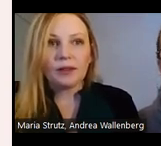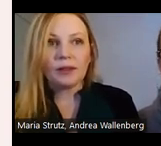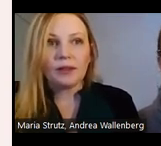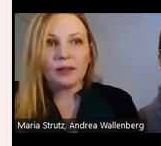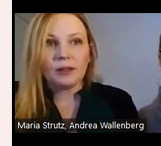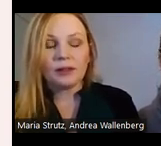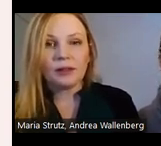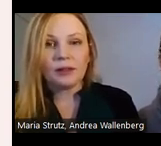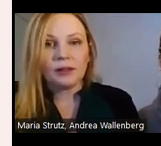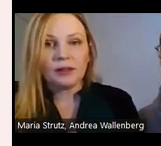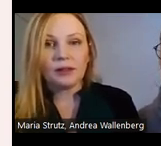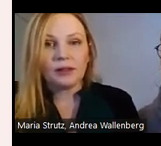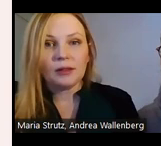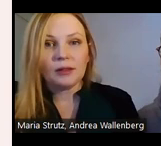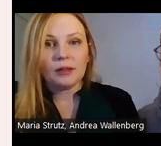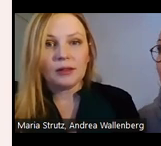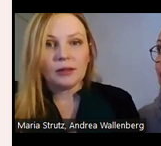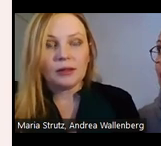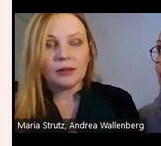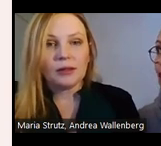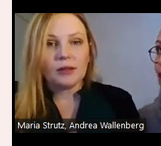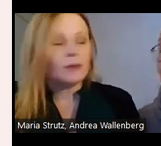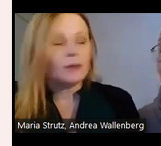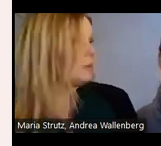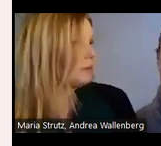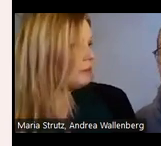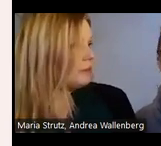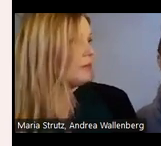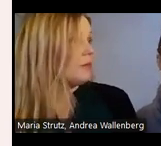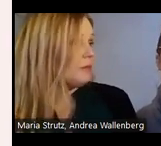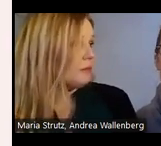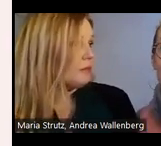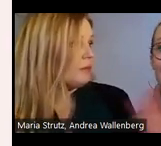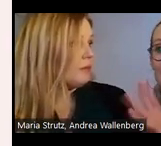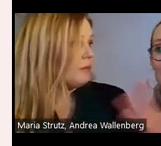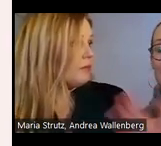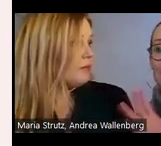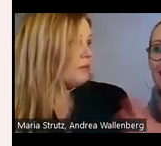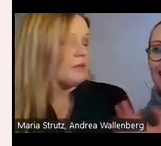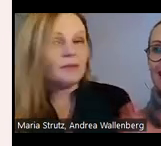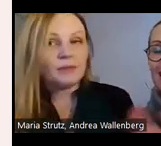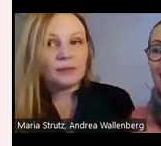att man ger en respons när barnet gör någon typ av signal. Det kan vara ett ögonkast eller ett leende, eller